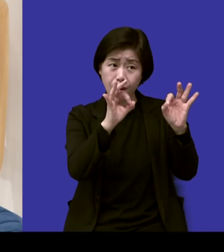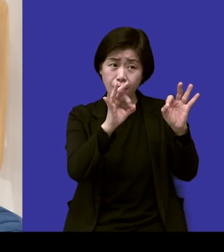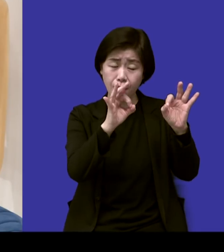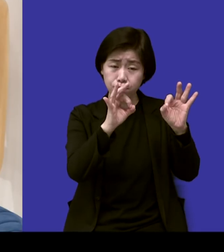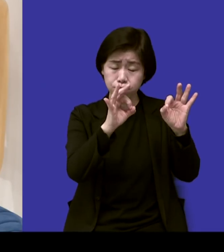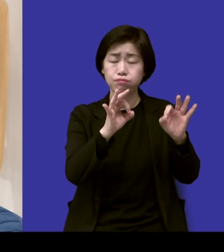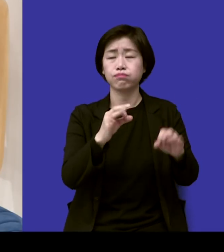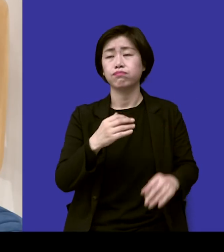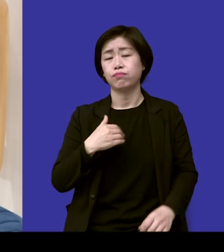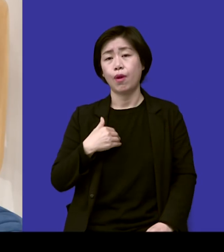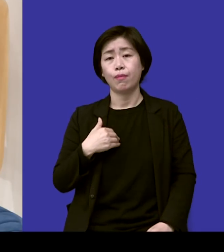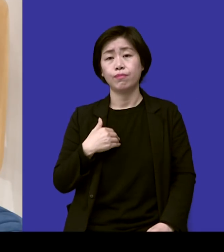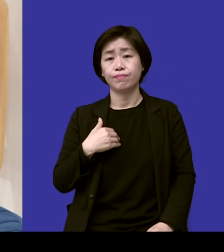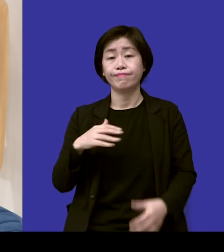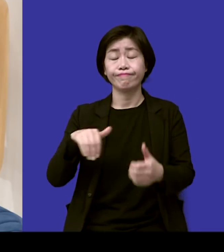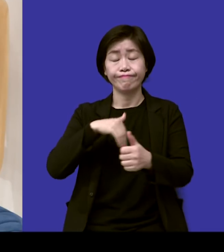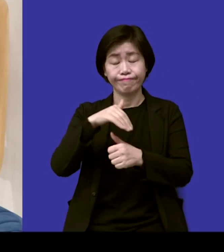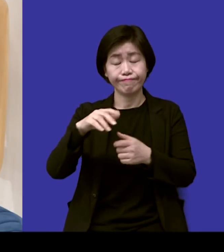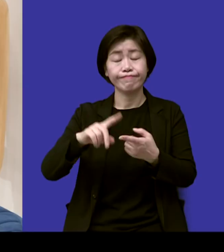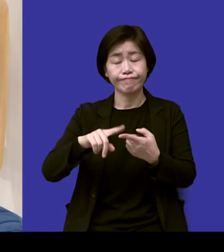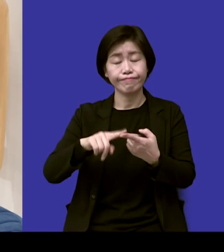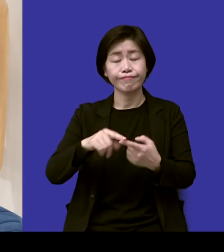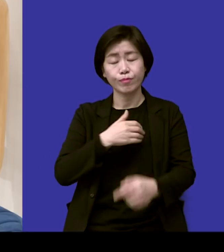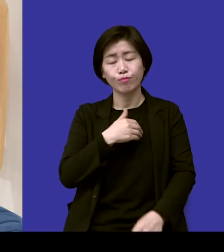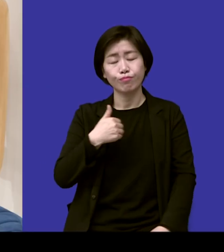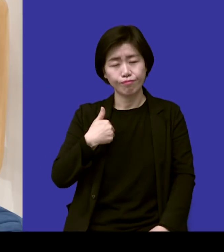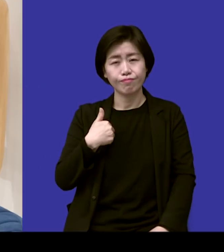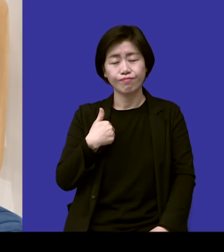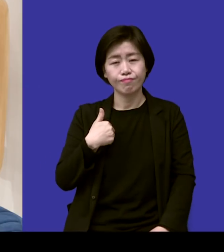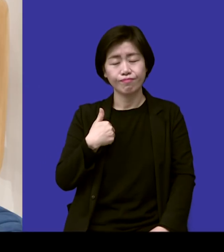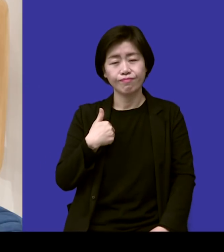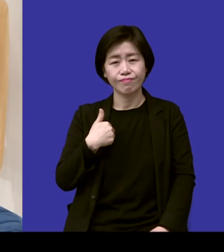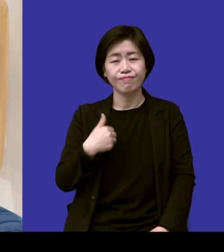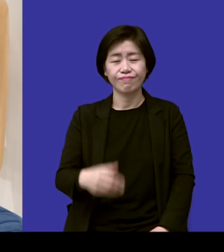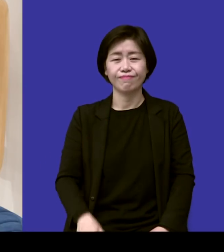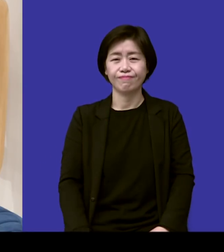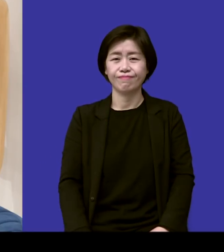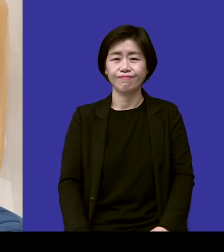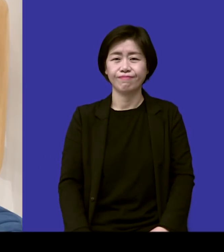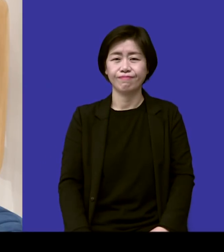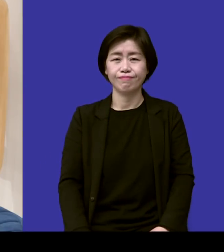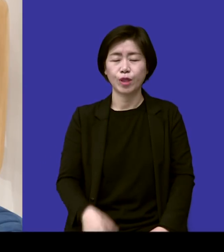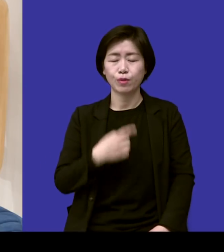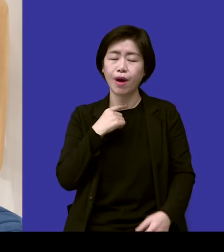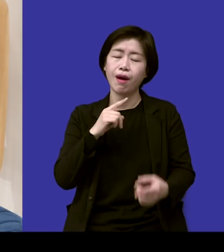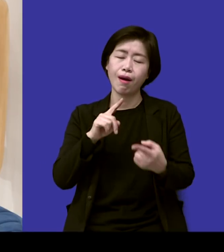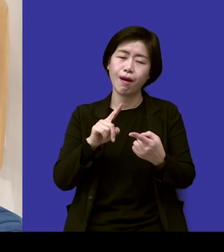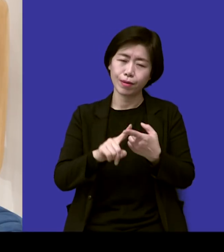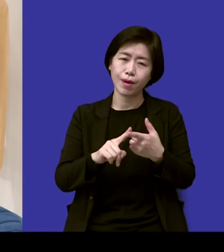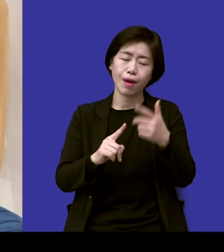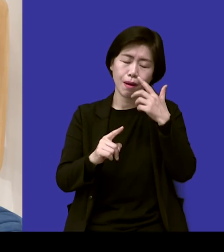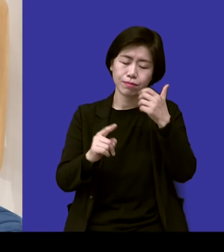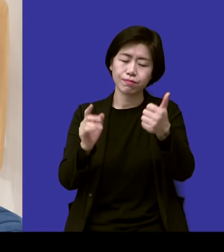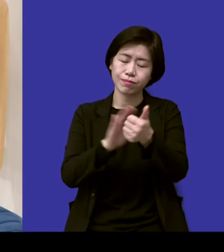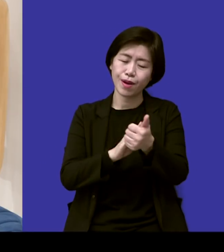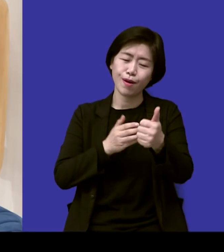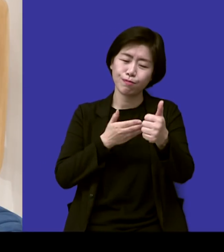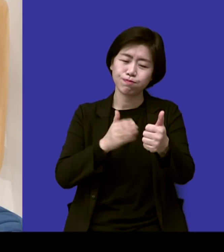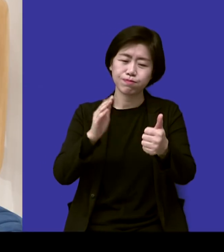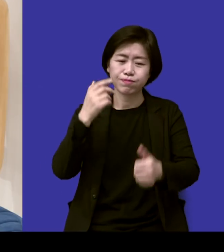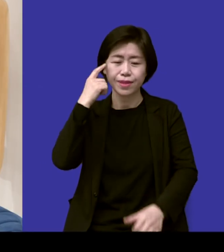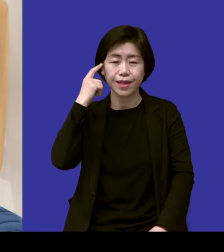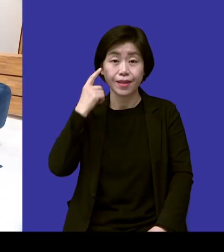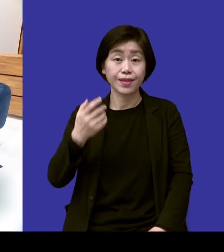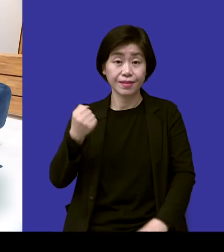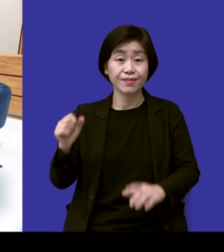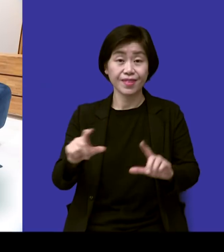나도 그냥 그냥 누나 따라서 당연히 했던 것 같아요. 근데 지금 생각해보면 진짜 다들 놀래죠.